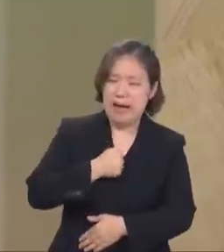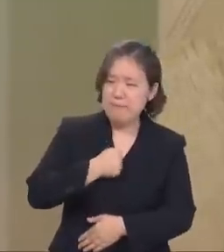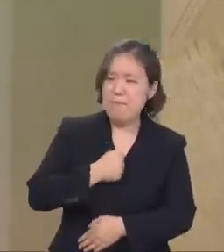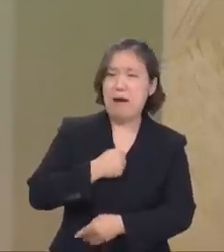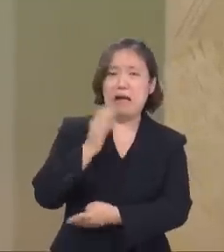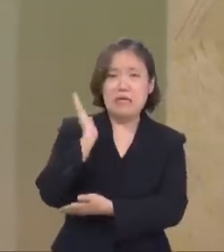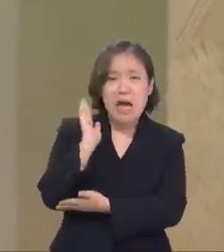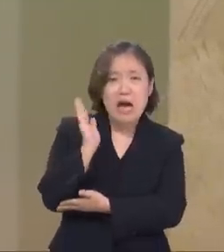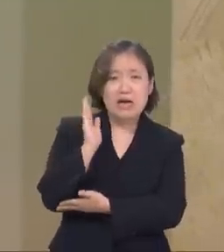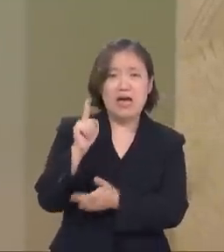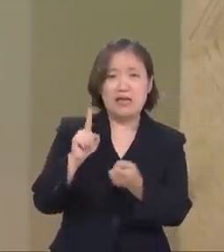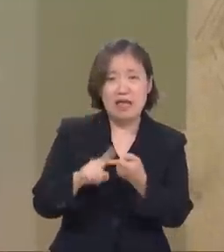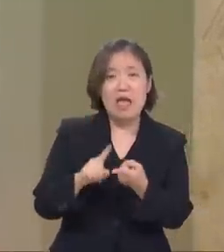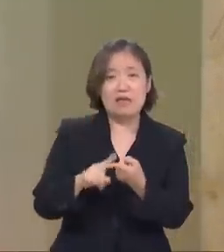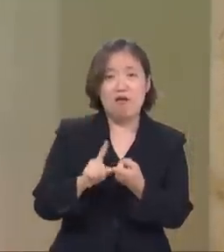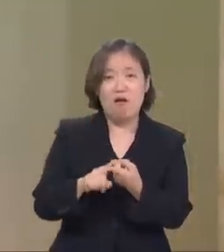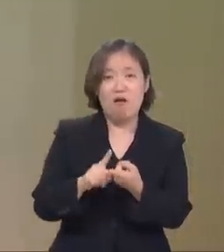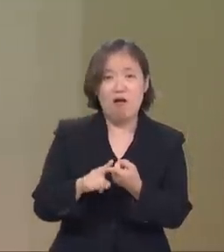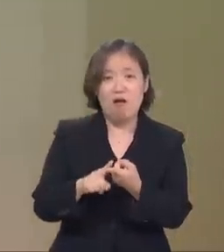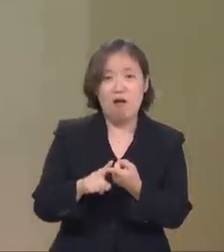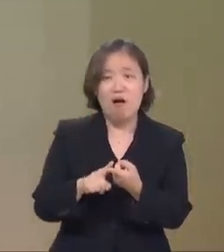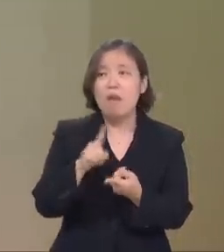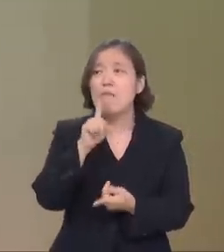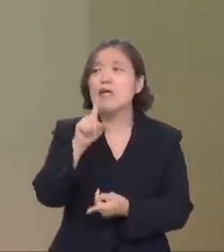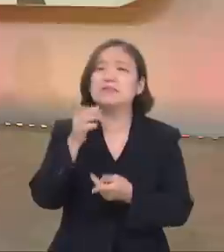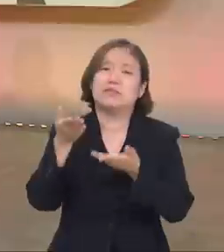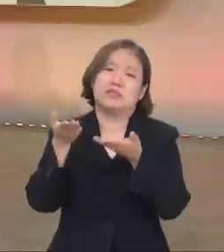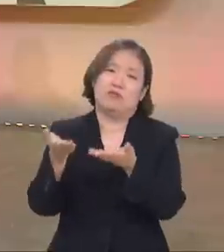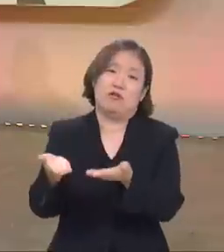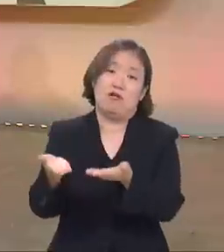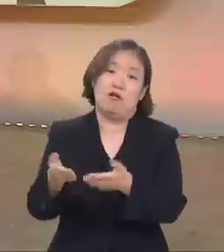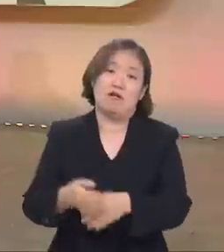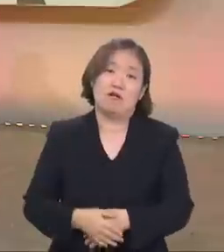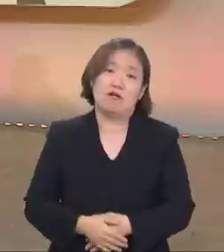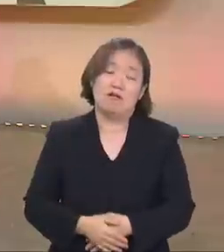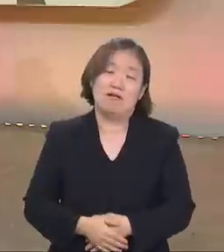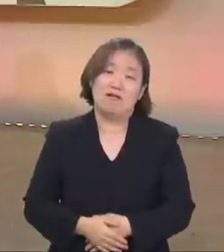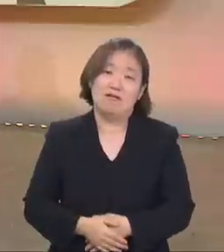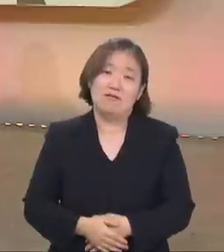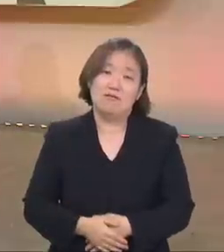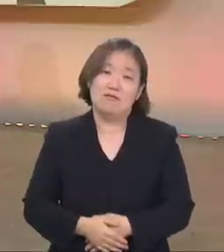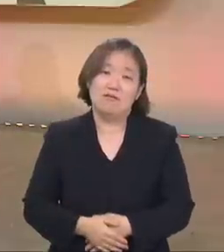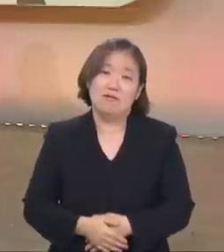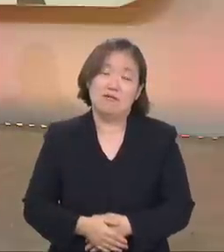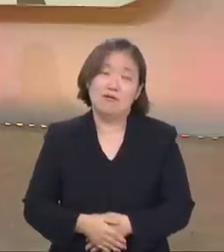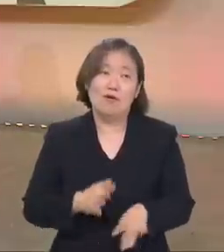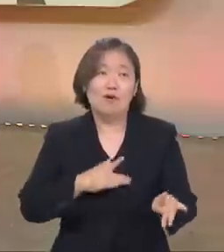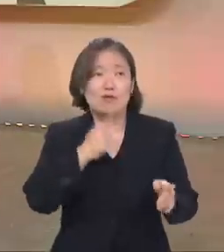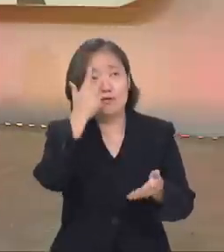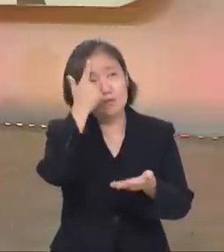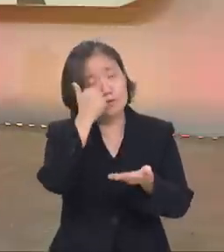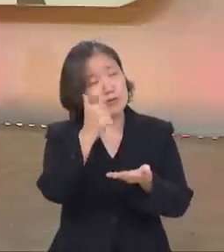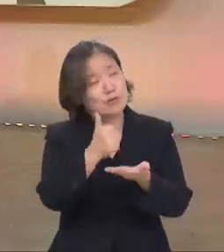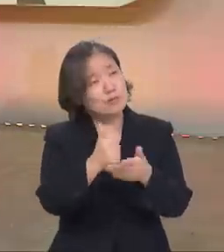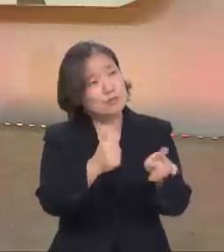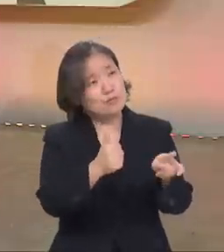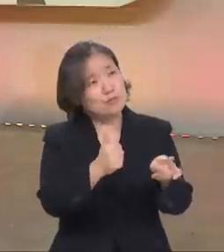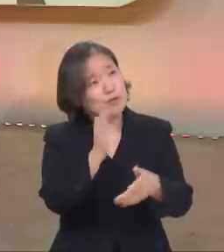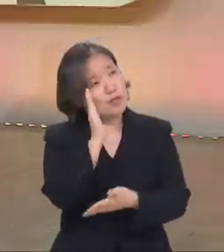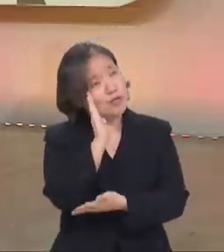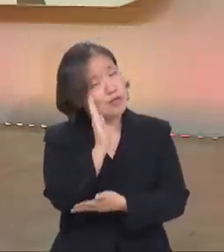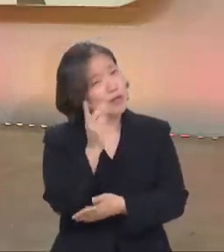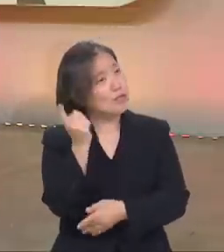대해서 노스님께 이렇게 말씀을 들었답니다 노스님께서 다 이야기를 듣고 하시는